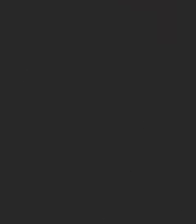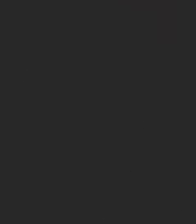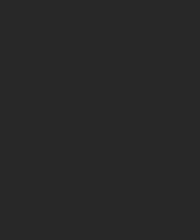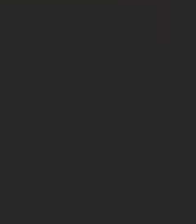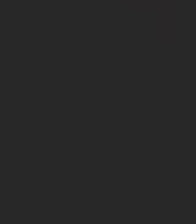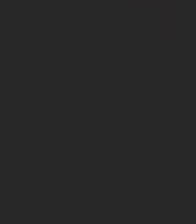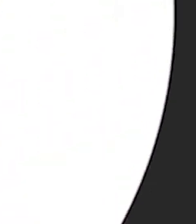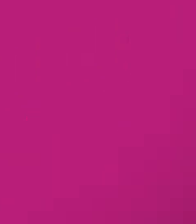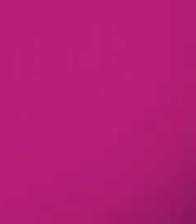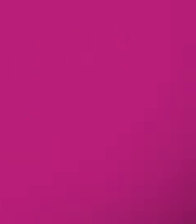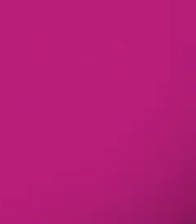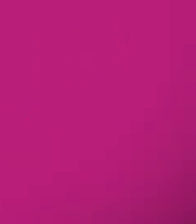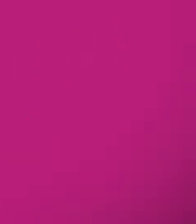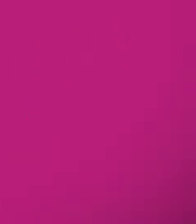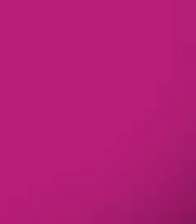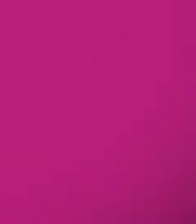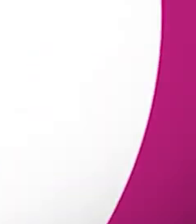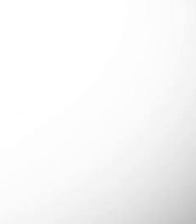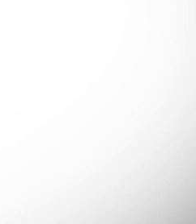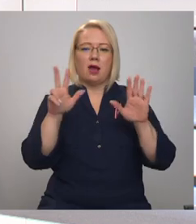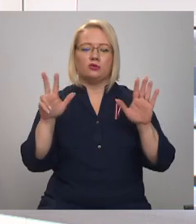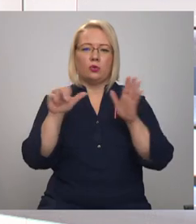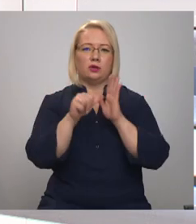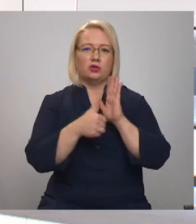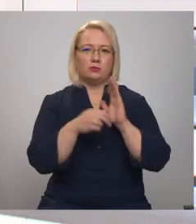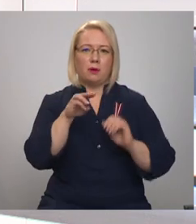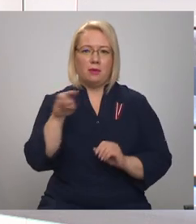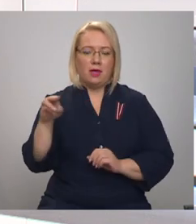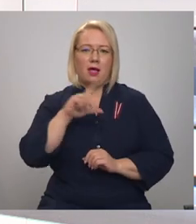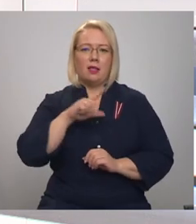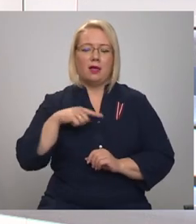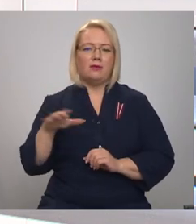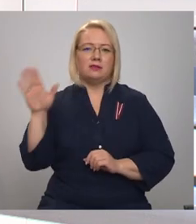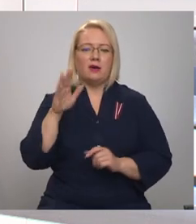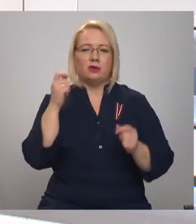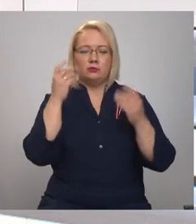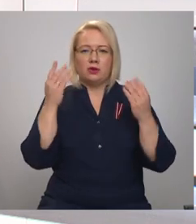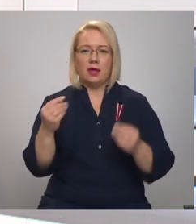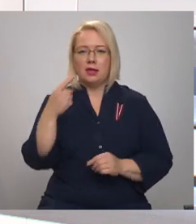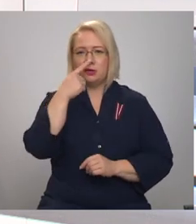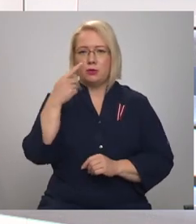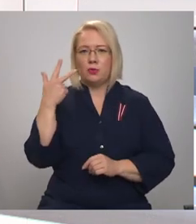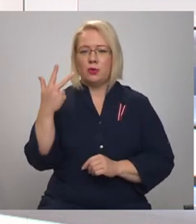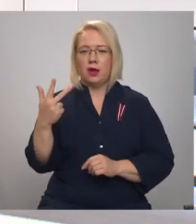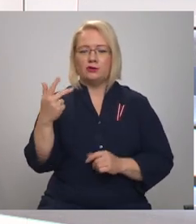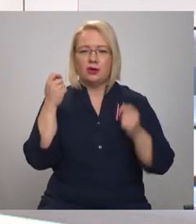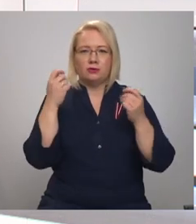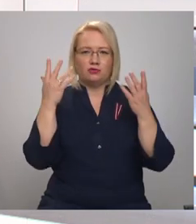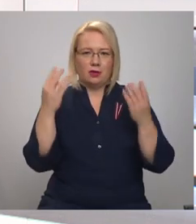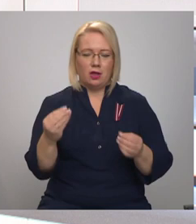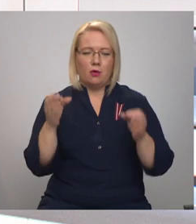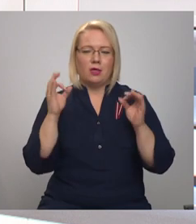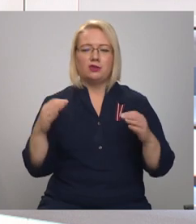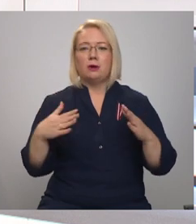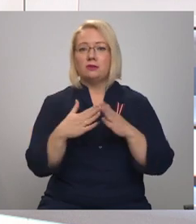Re! Viss ēters ir te! Latvijas valsts dzimšanas diena 103. 18. novembris un tiešām svētku